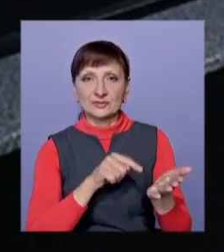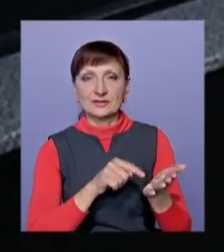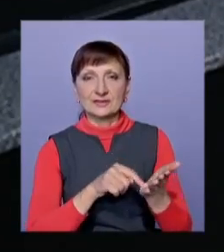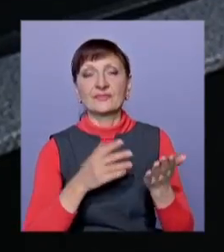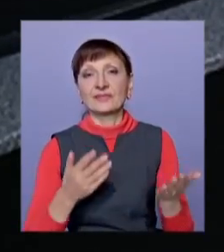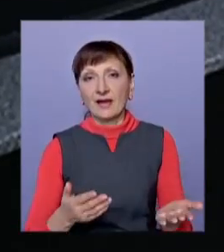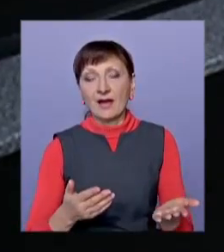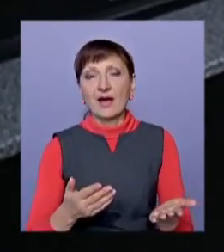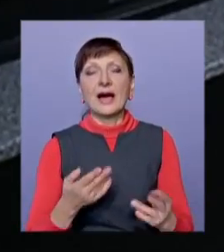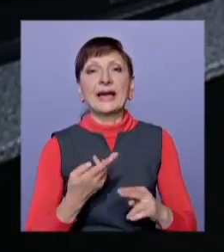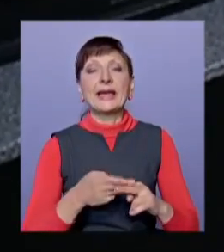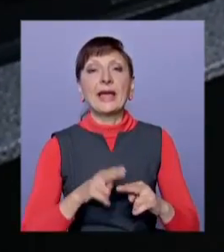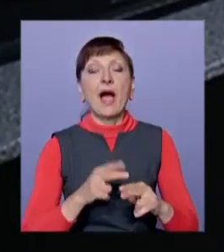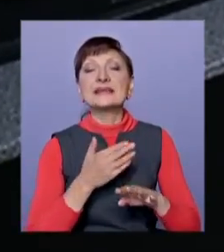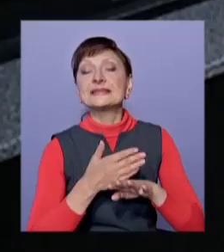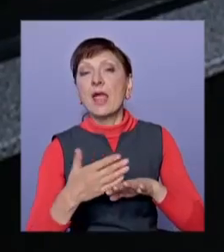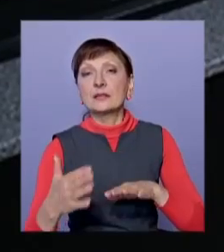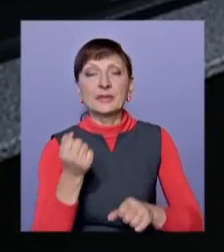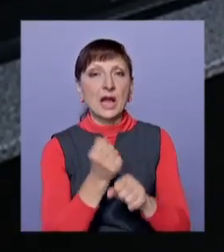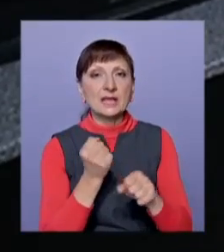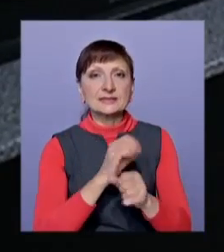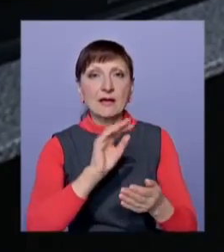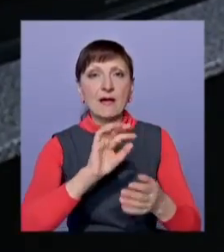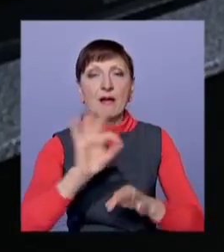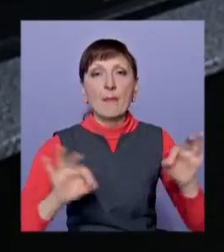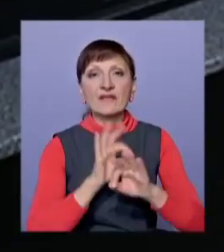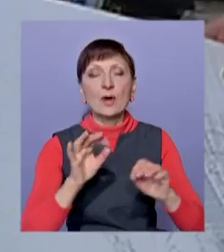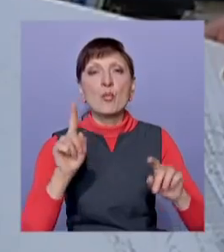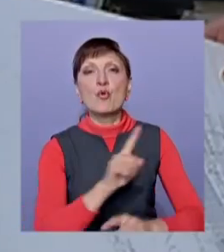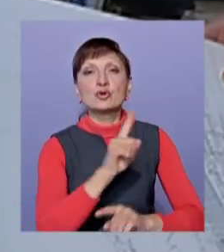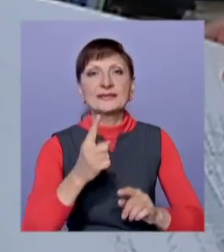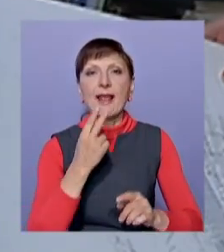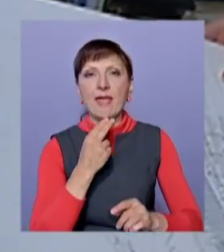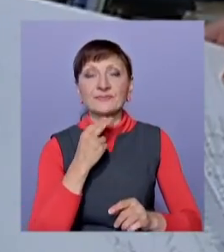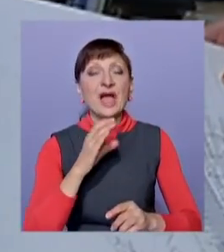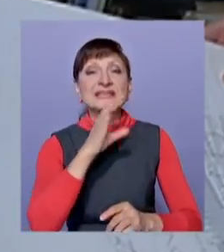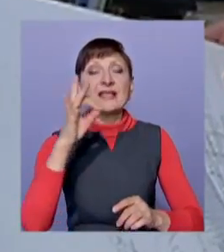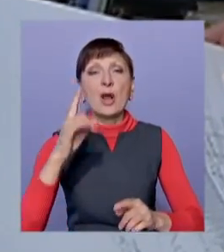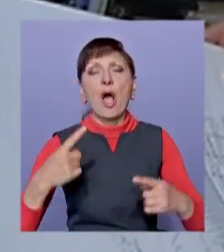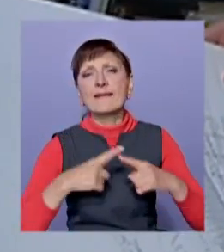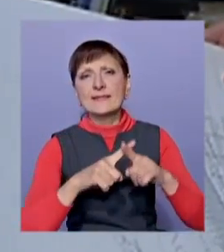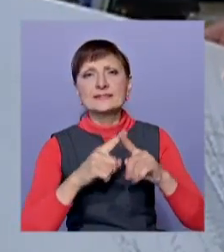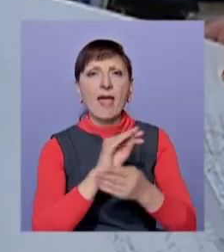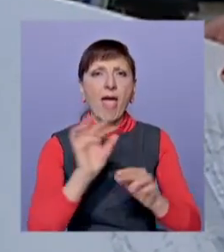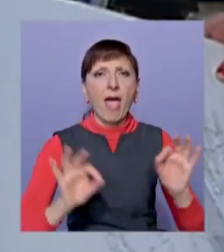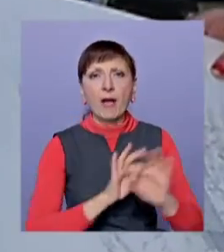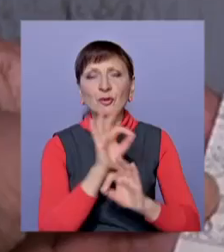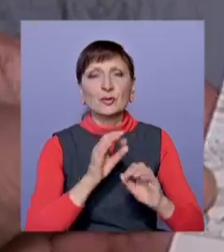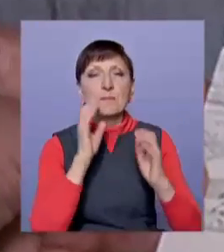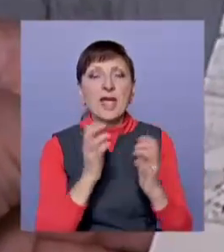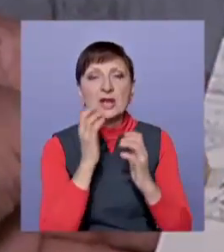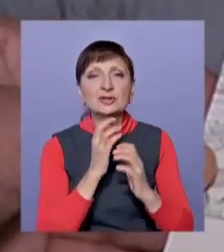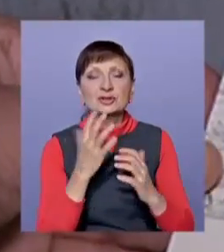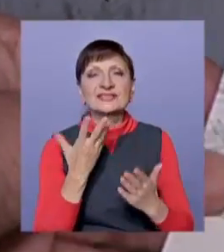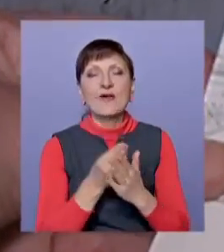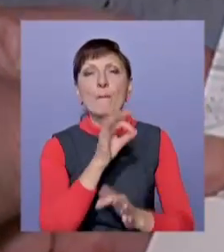оно присутствует. А слева разрабатывалось здание музея Ленина. Советский архитектор, ученый Алмаз Ордабаев бережно хранит эскизы